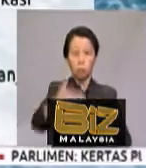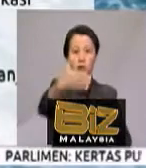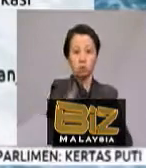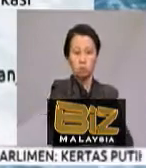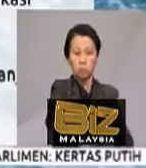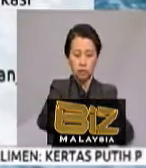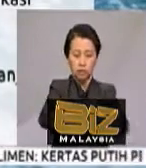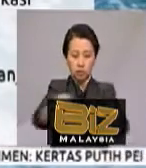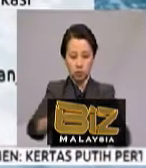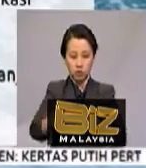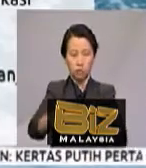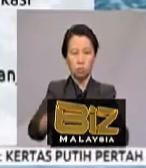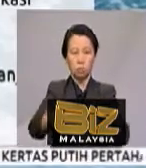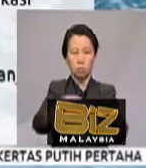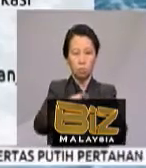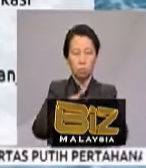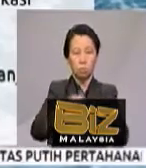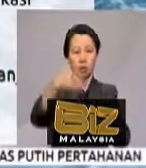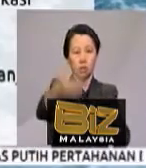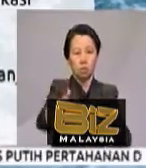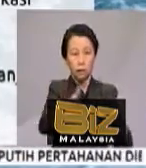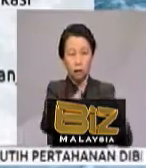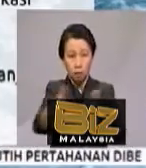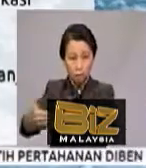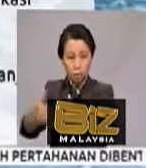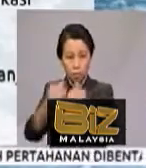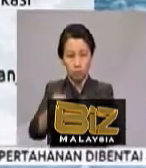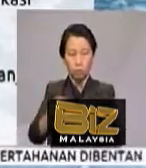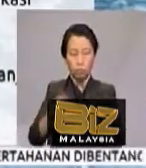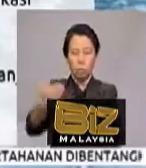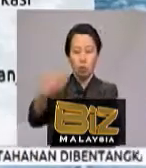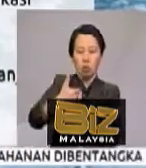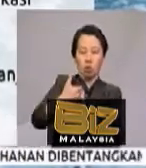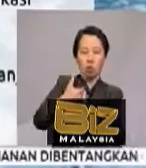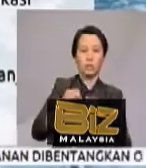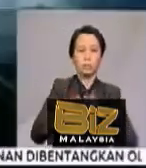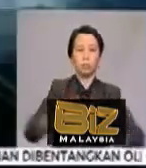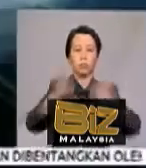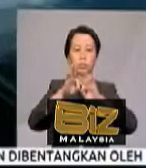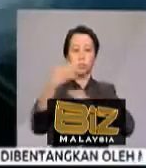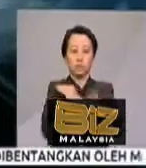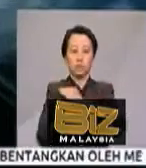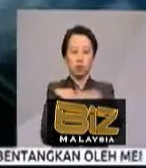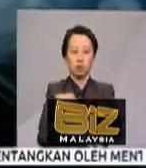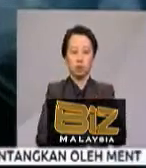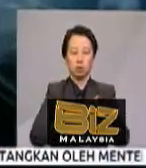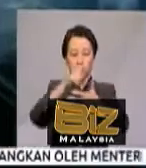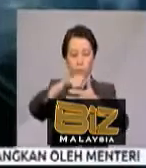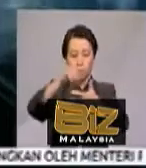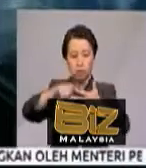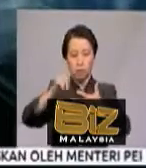apa komitmen kerajaan perlu dalam segi peruntukan kewangan untuk memberi